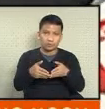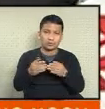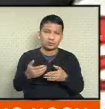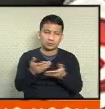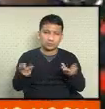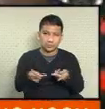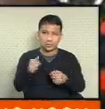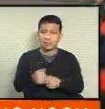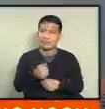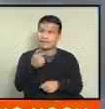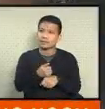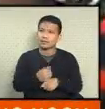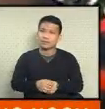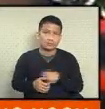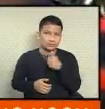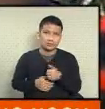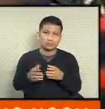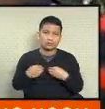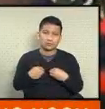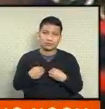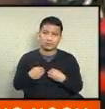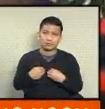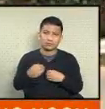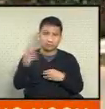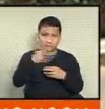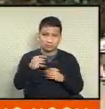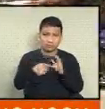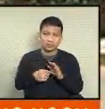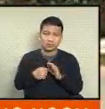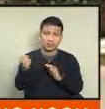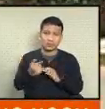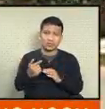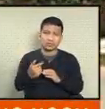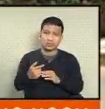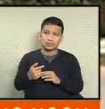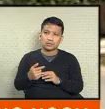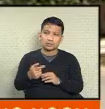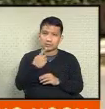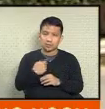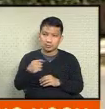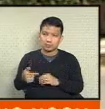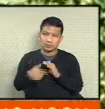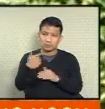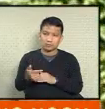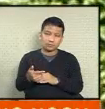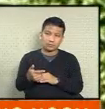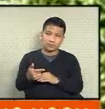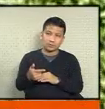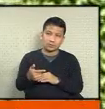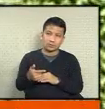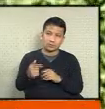particular patients. Pero hindi na iwasang magpanik ng mga residente sa barangay Hagobiyaw nang malaman nilang doon ang isa sa